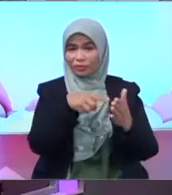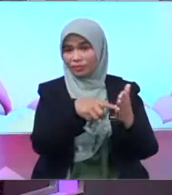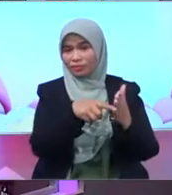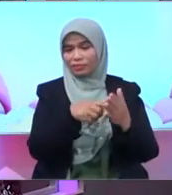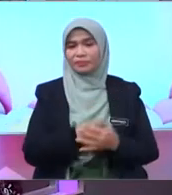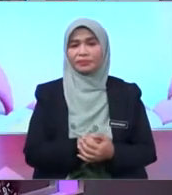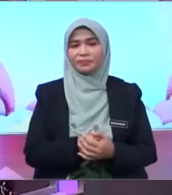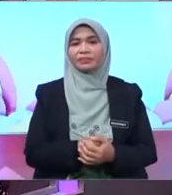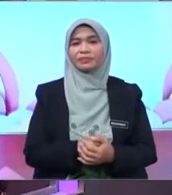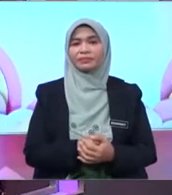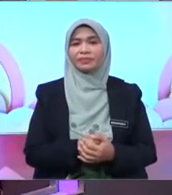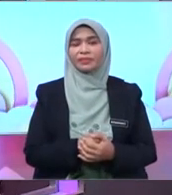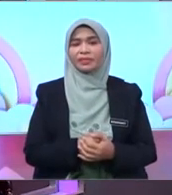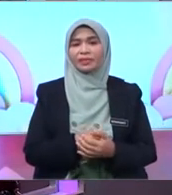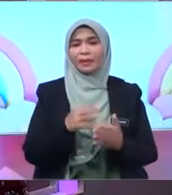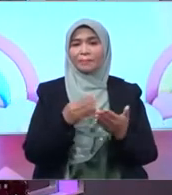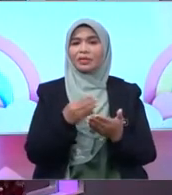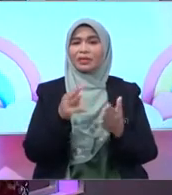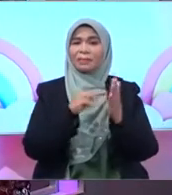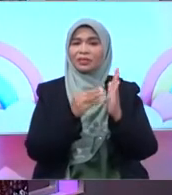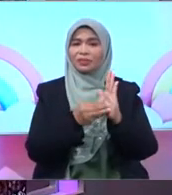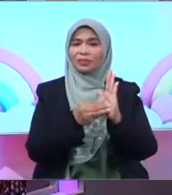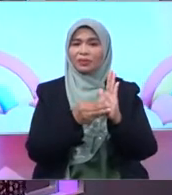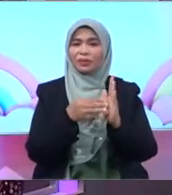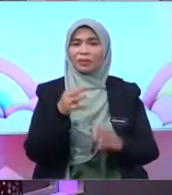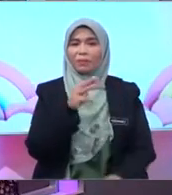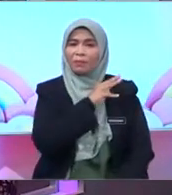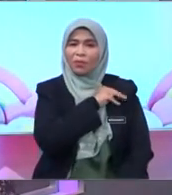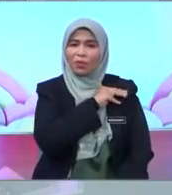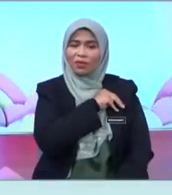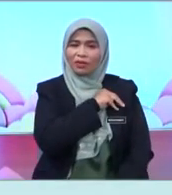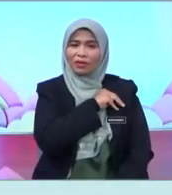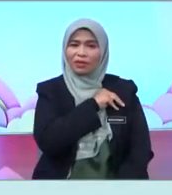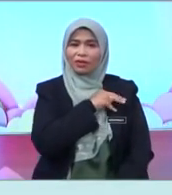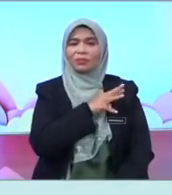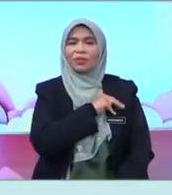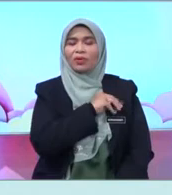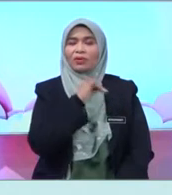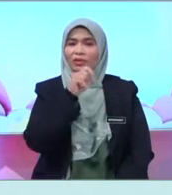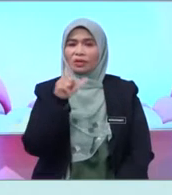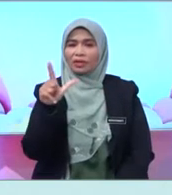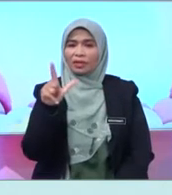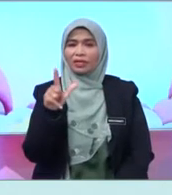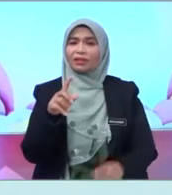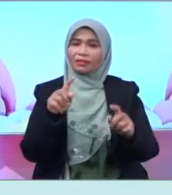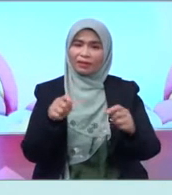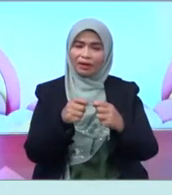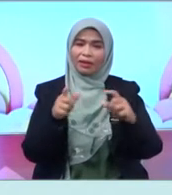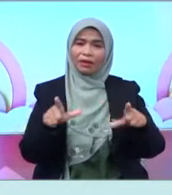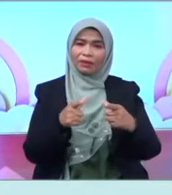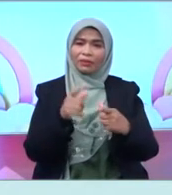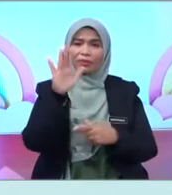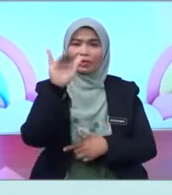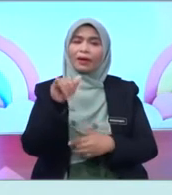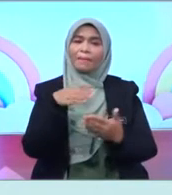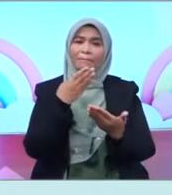pemikiran yang Tunjukkan yang memberi maksud amores kita bye tengok morella tingkah laku yang baik